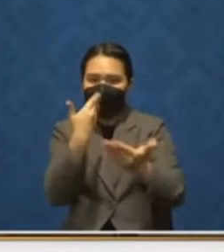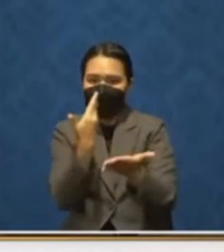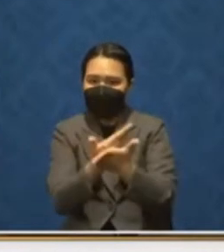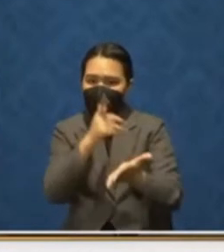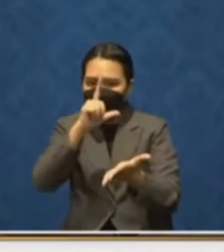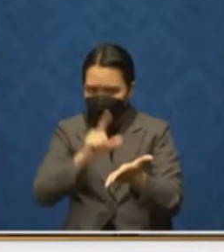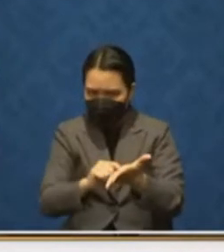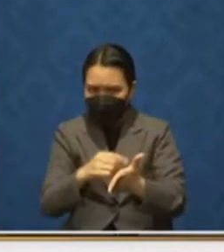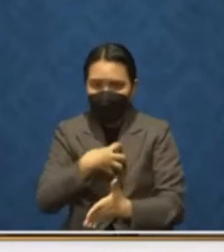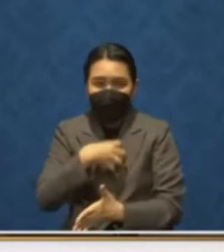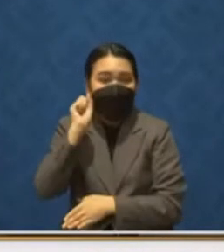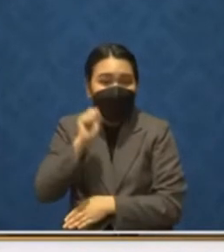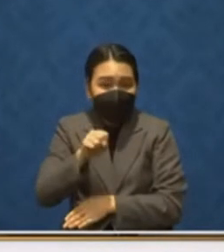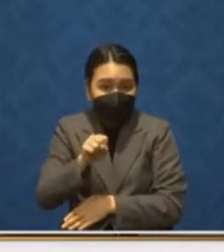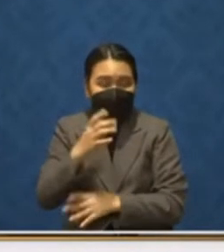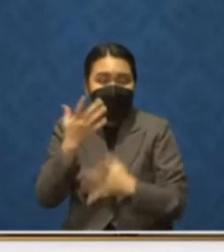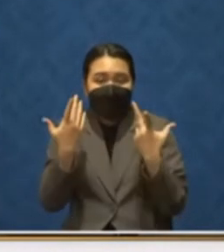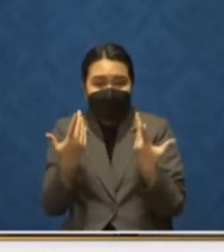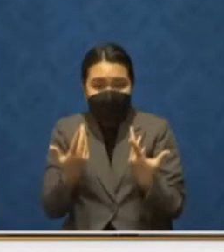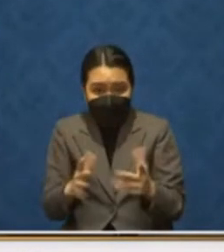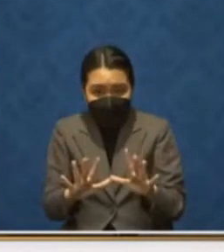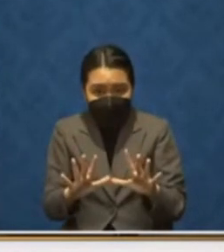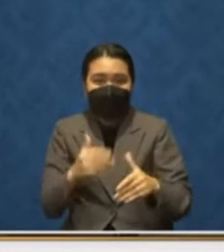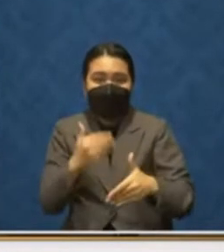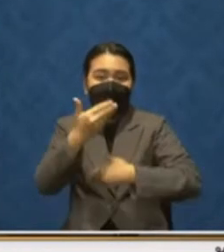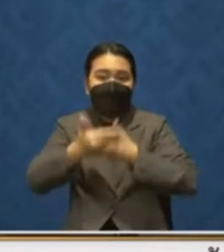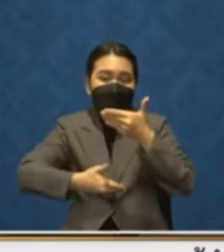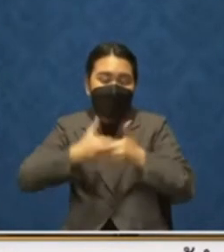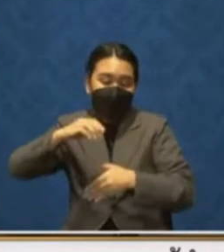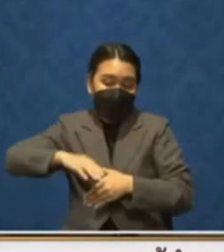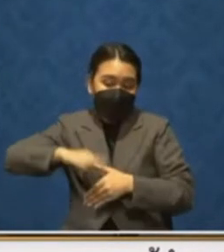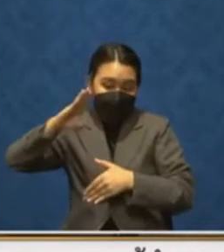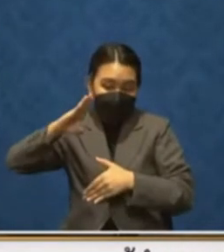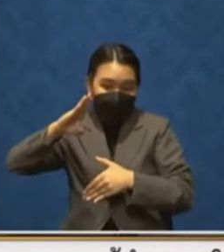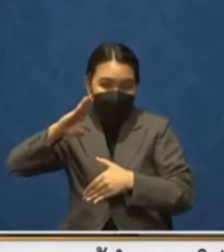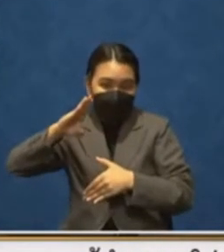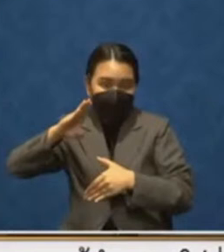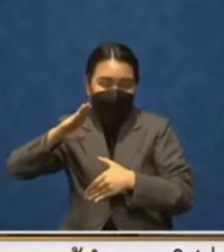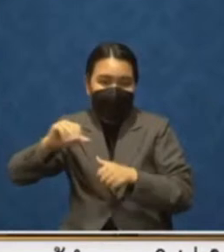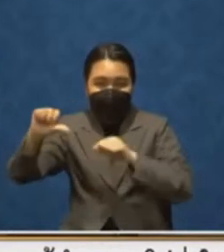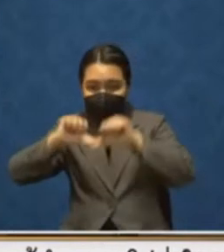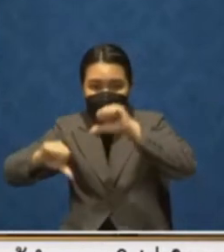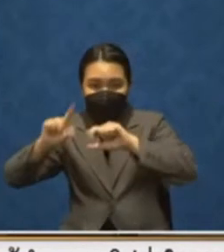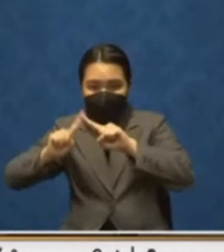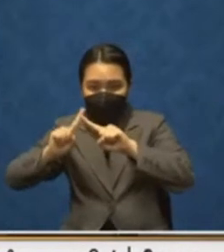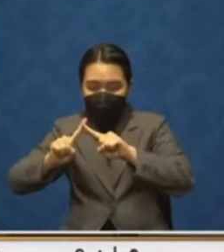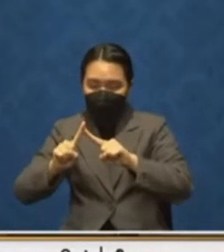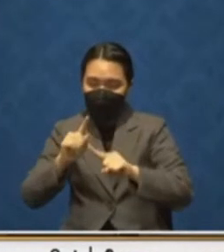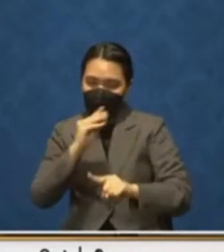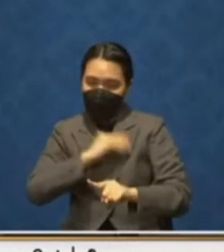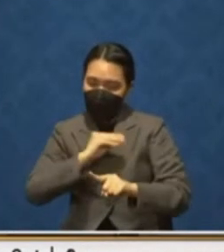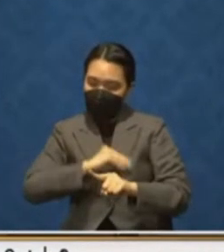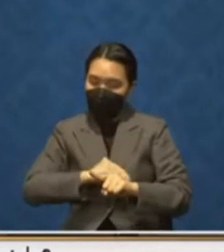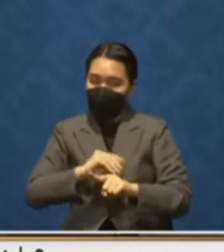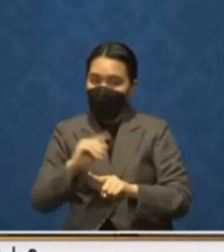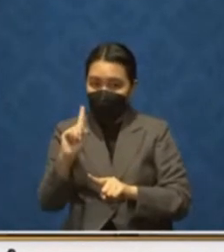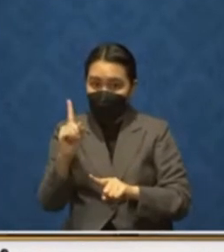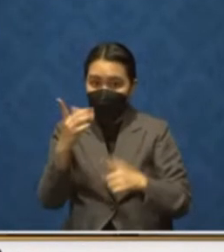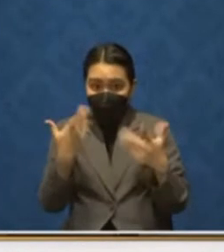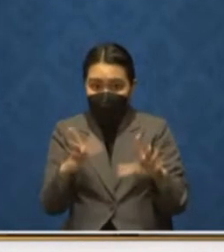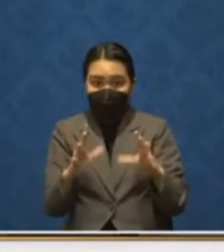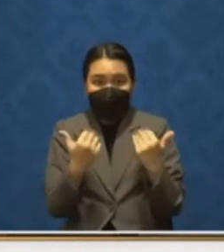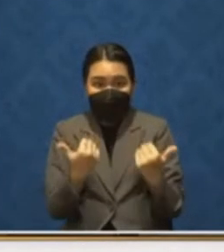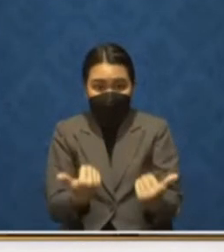แล้วตัวเลขที่ท่านไปขายให้กับเป็นโอเคมีข้อเนี่ยมันมากมายขนาดไหนมันจึงทำให้ราคาLPGทุกวันนี้